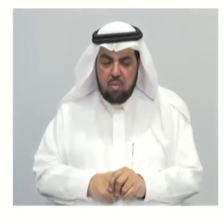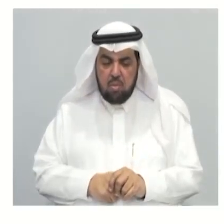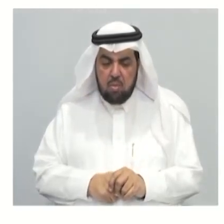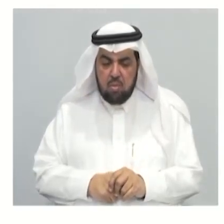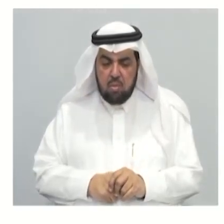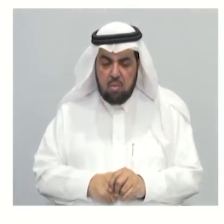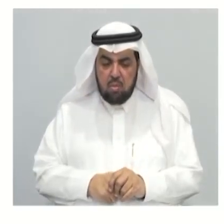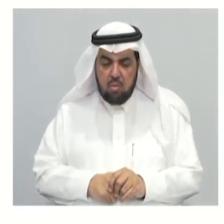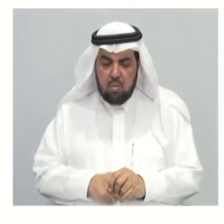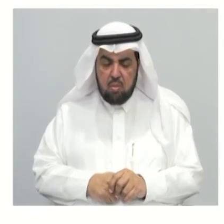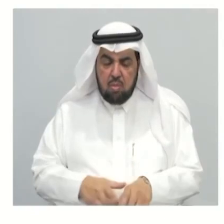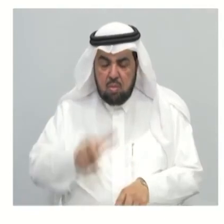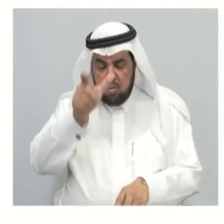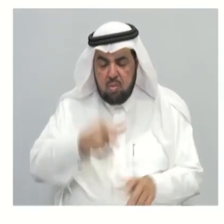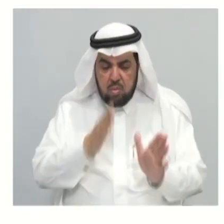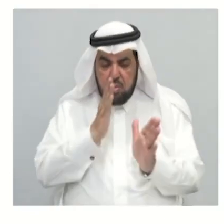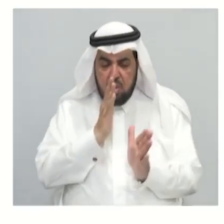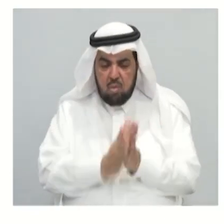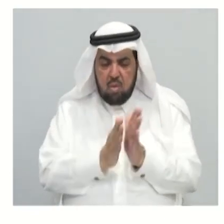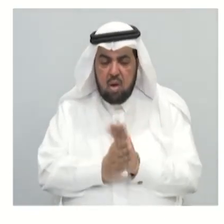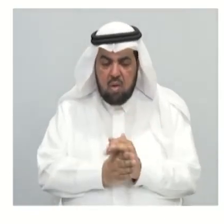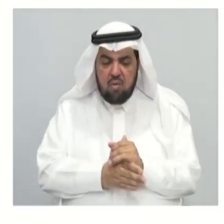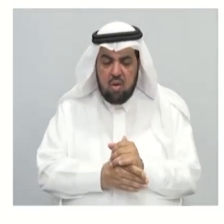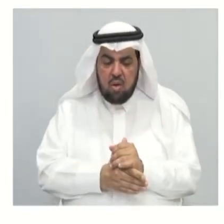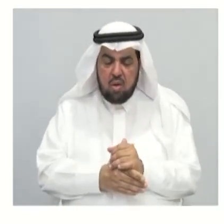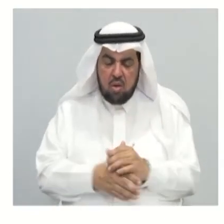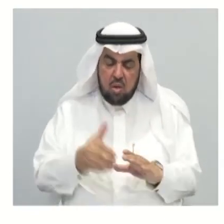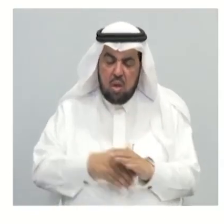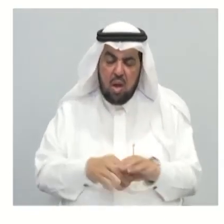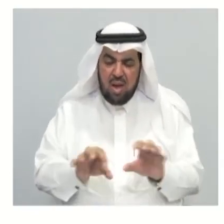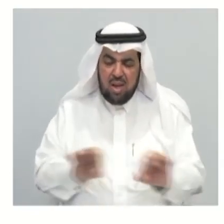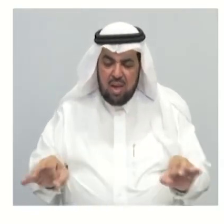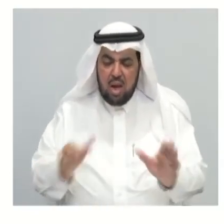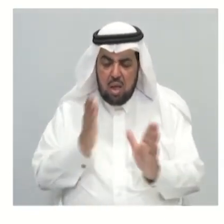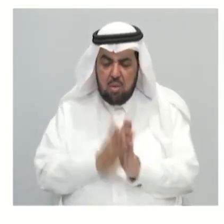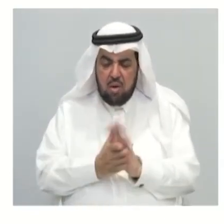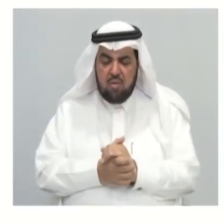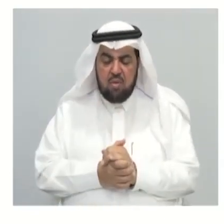عرضه ثم من قائمه ملف ايضا دخلنا على اعدادات